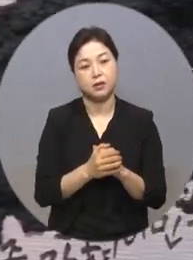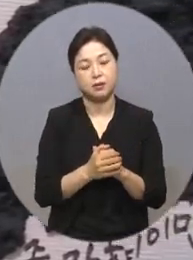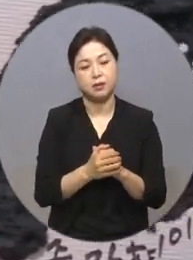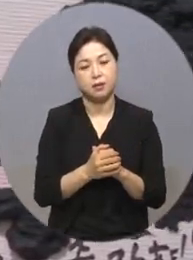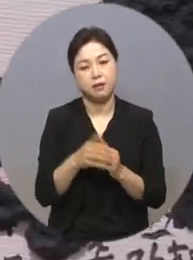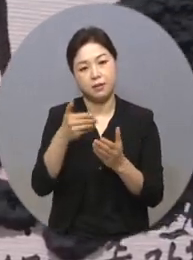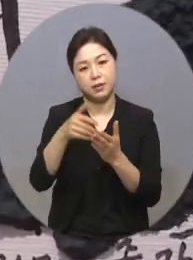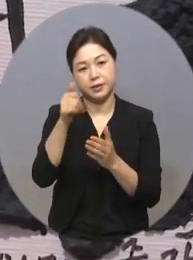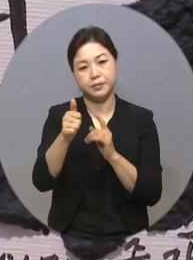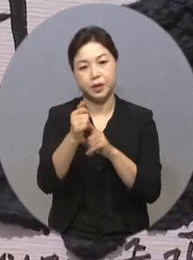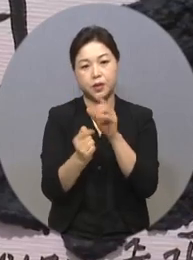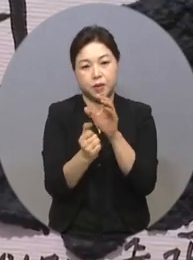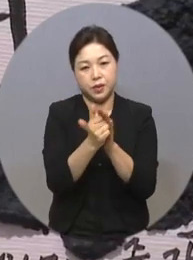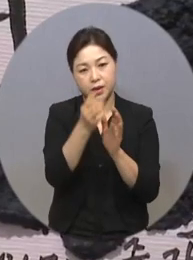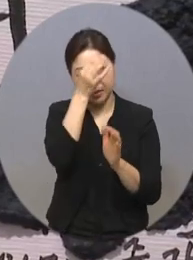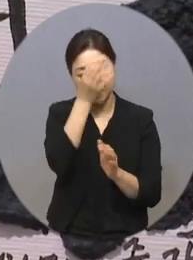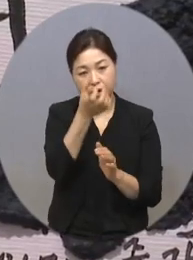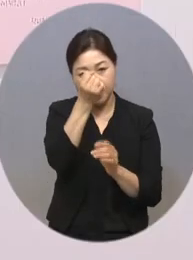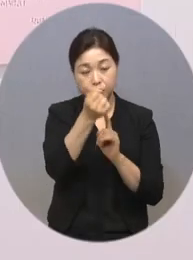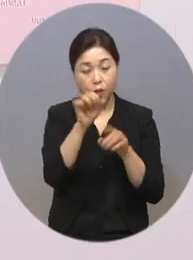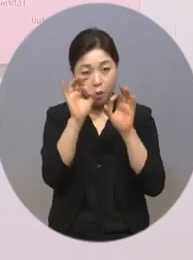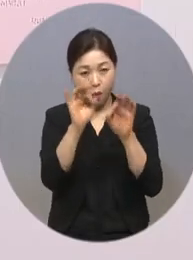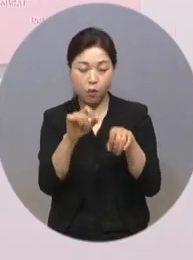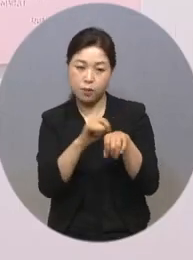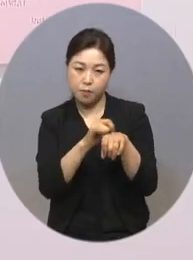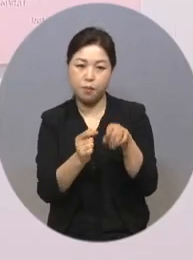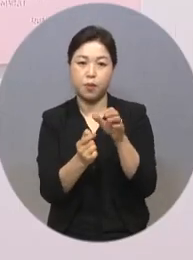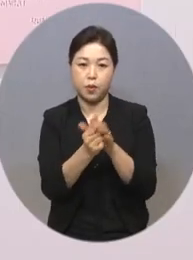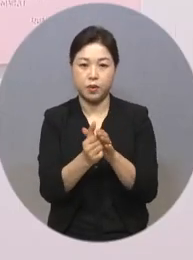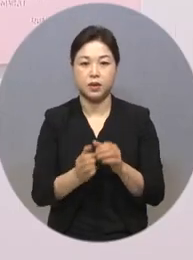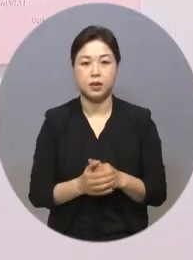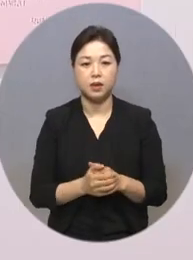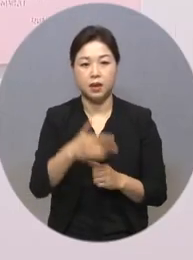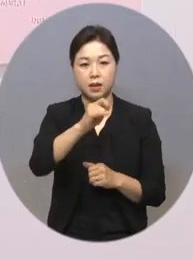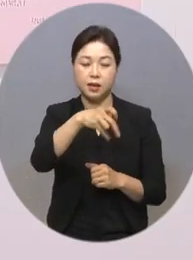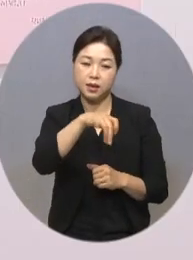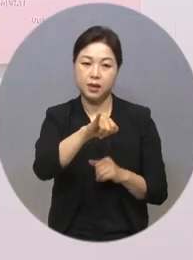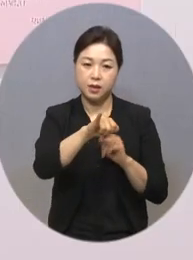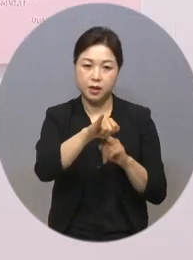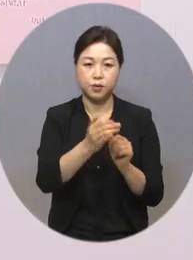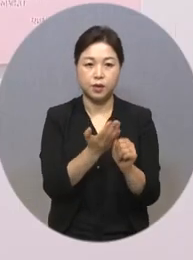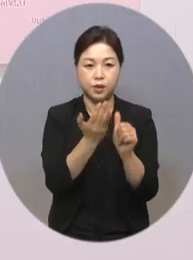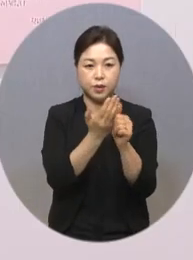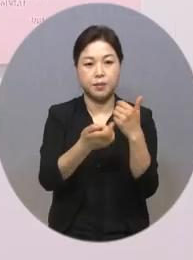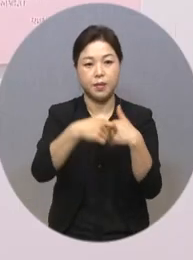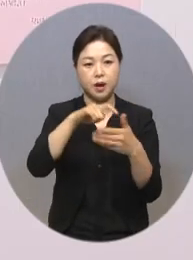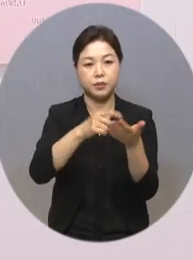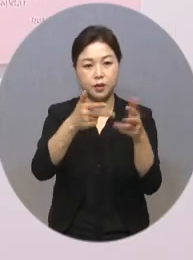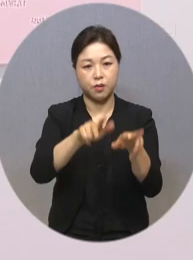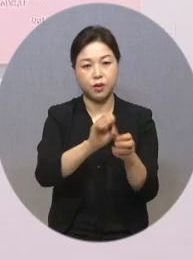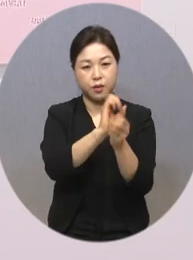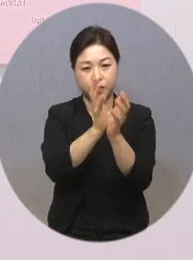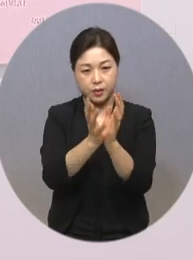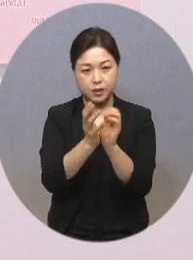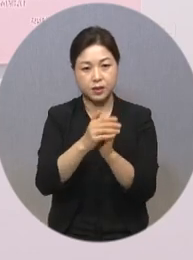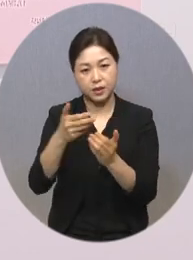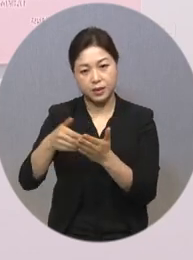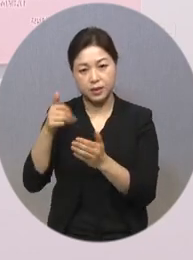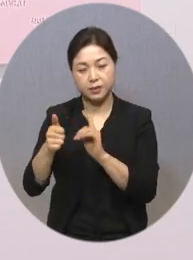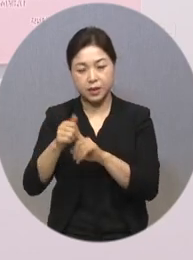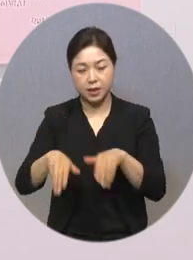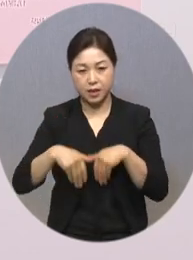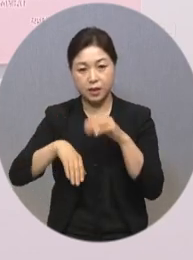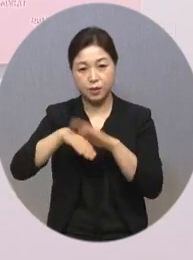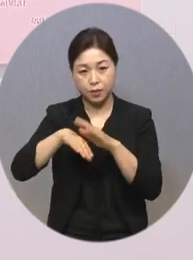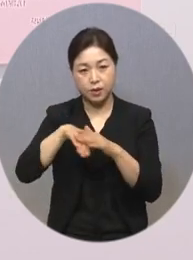독특한 기법으로 특별함을 더해줍니다. 캘리로 가꾼 마음 정원의 꽃들이 작가의 따뜻한 손길에서